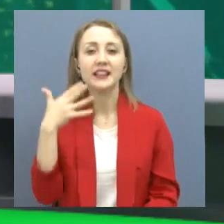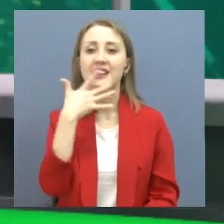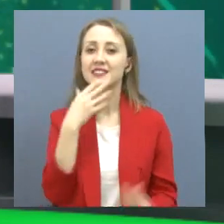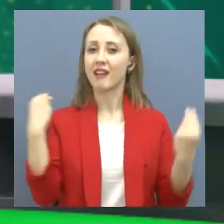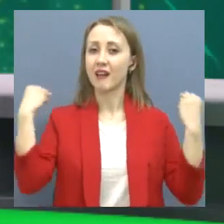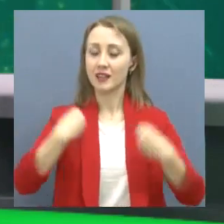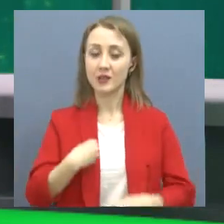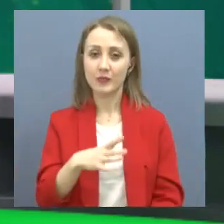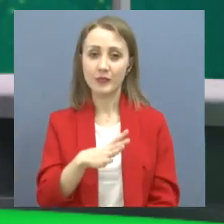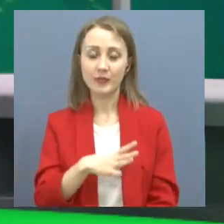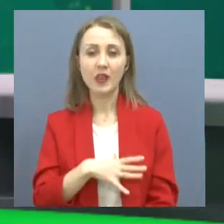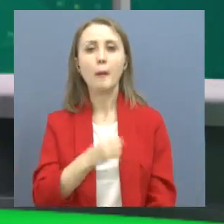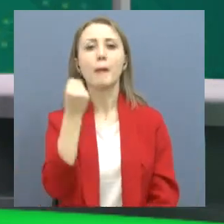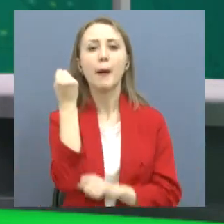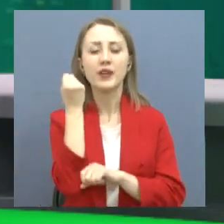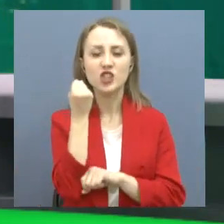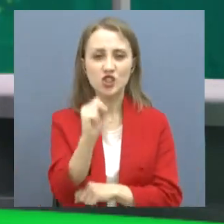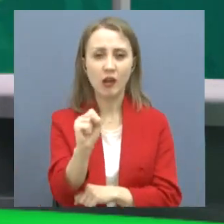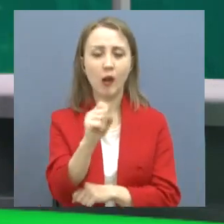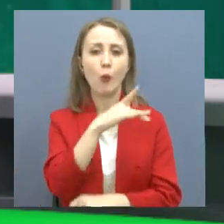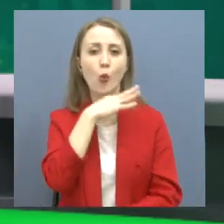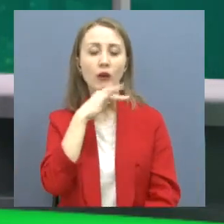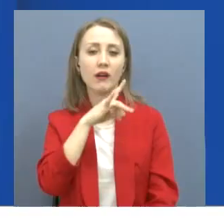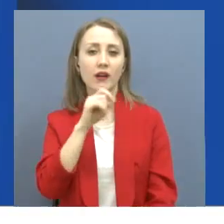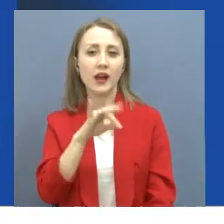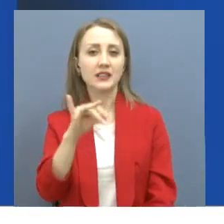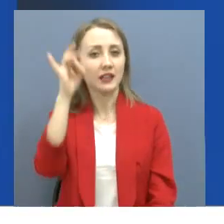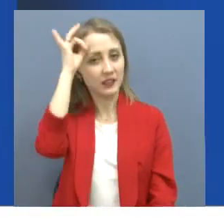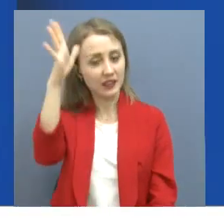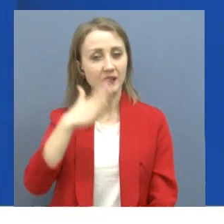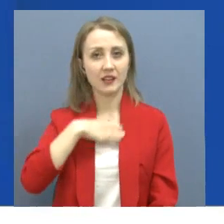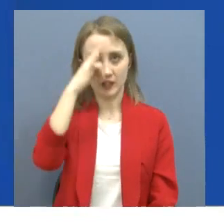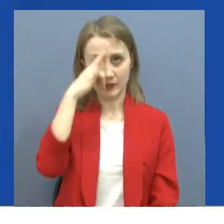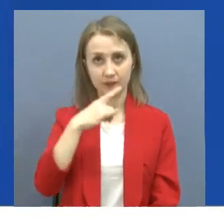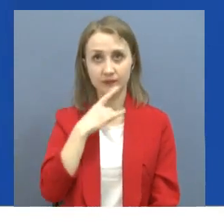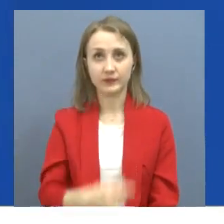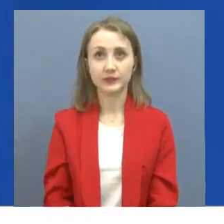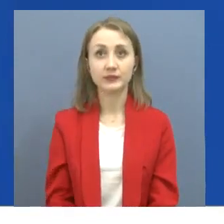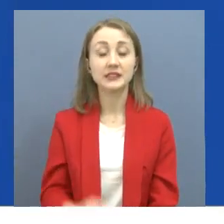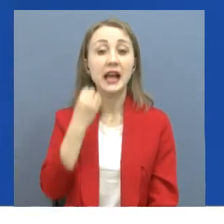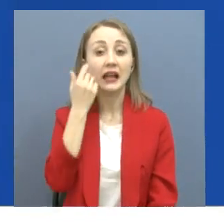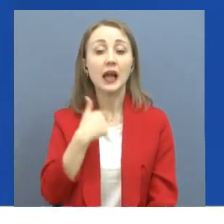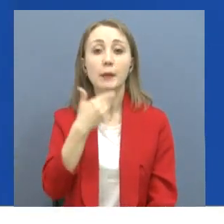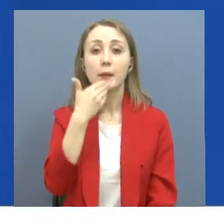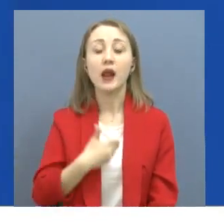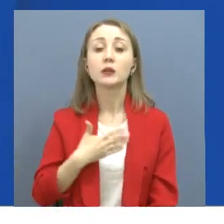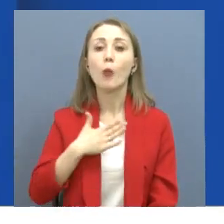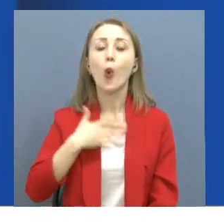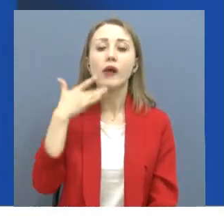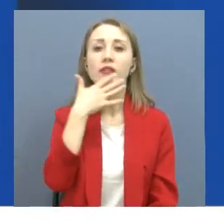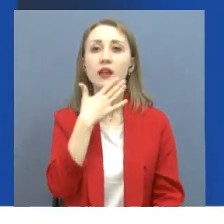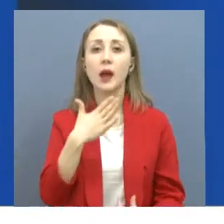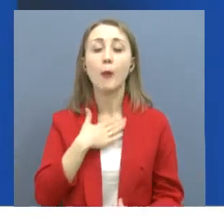одежде, неоднократно побеждая и прославляя Казахстан. Когда меня спрашивают о национальности, я говорю: